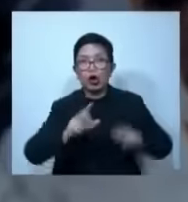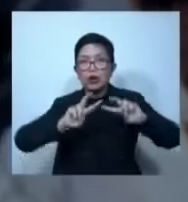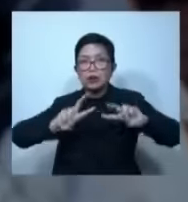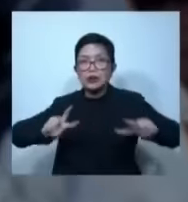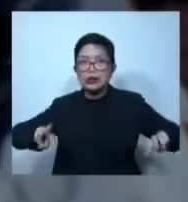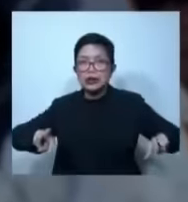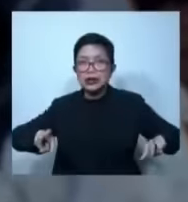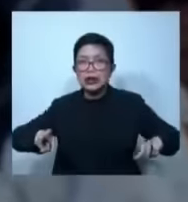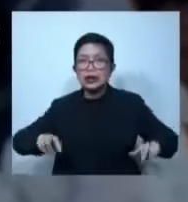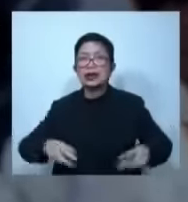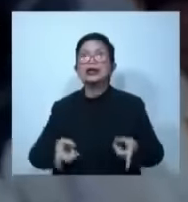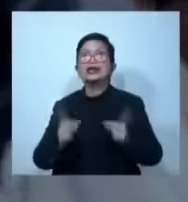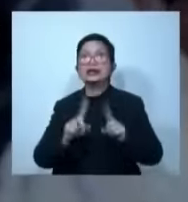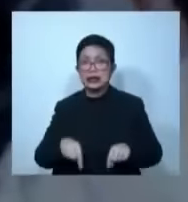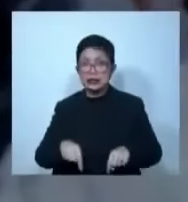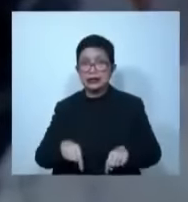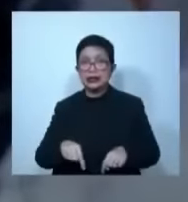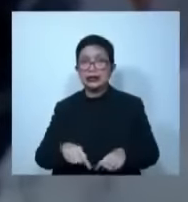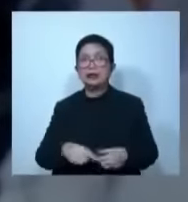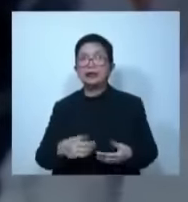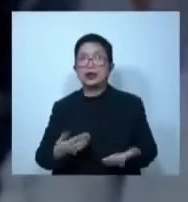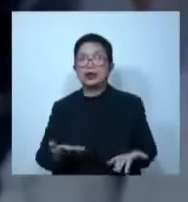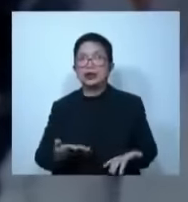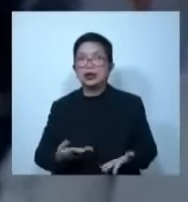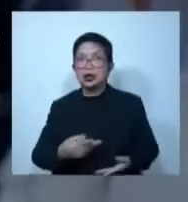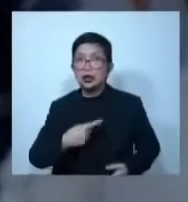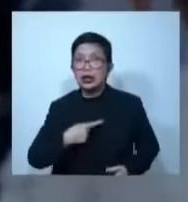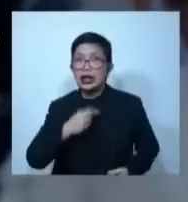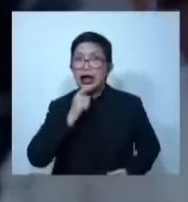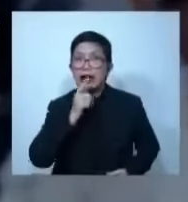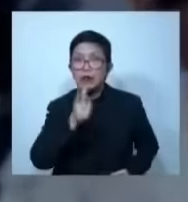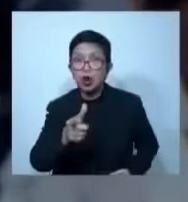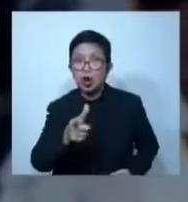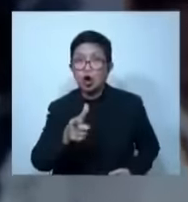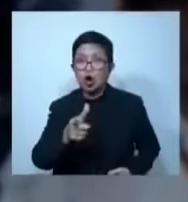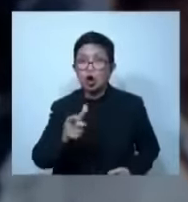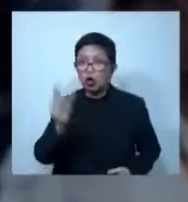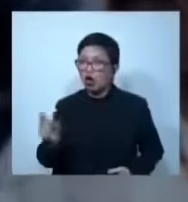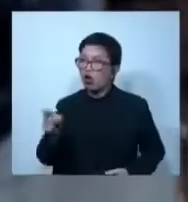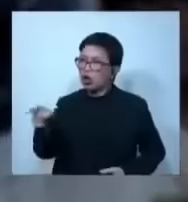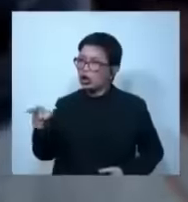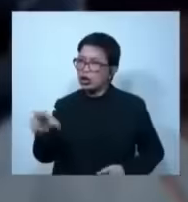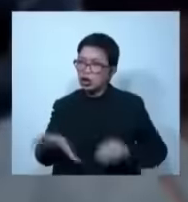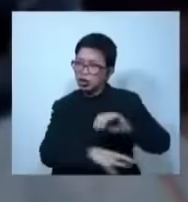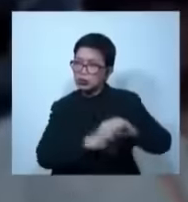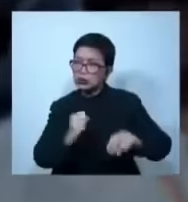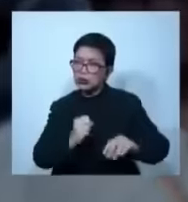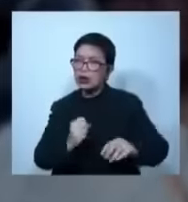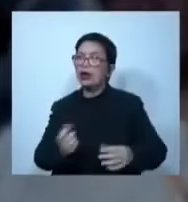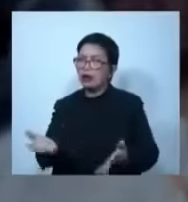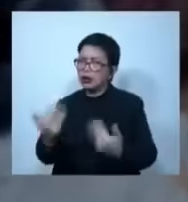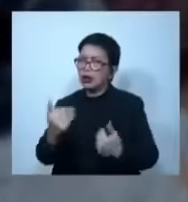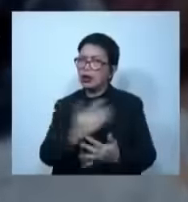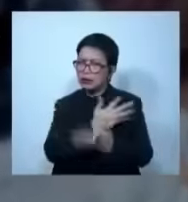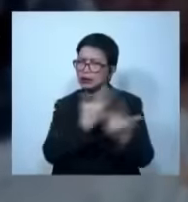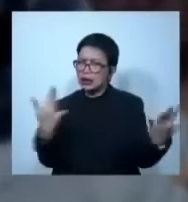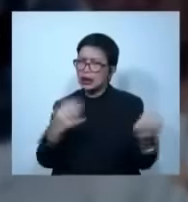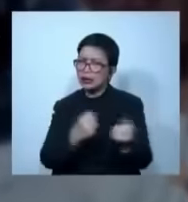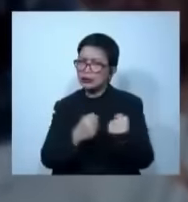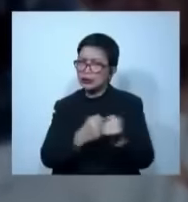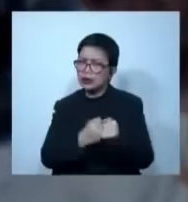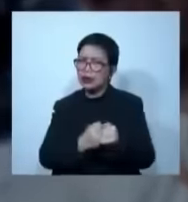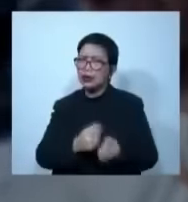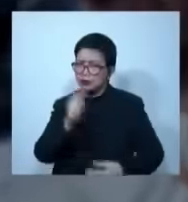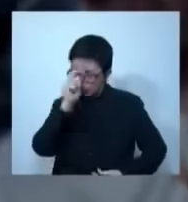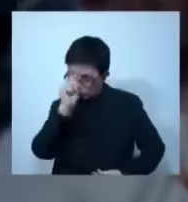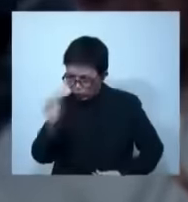penyelidikan, sehingga ketika melaporkan kita akan punya partisipasi masyarakat dan itu dibolehkan oleh